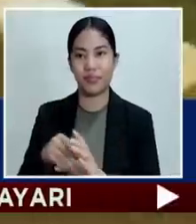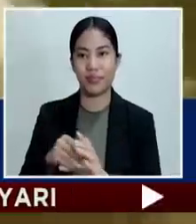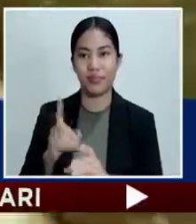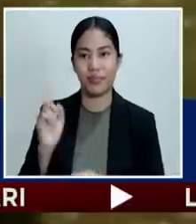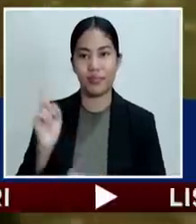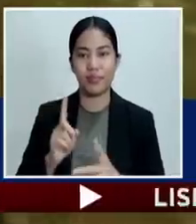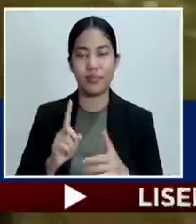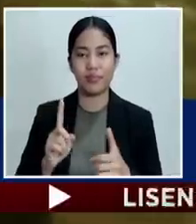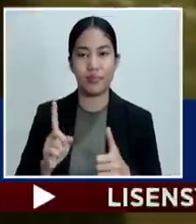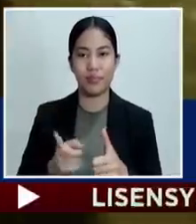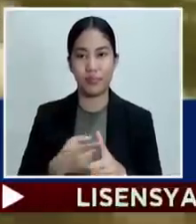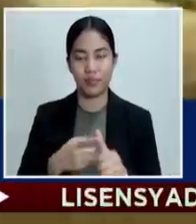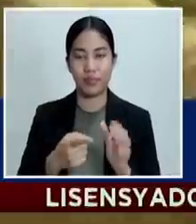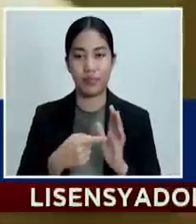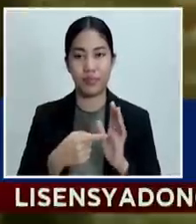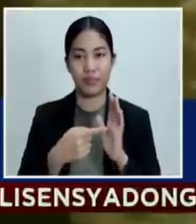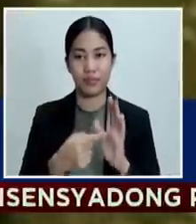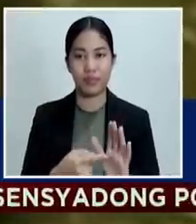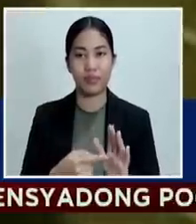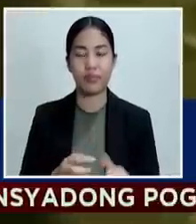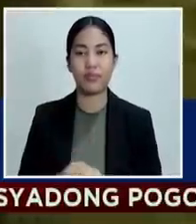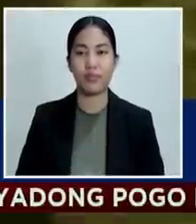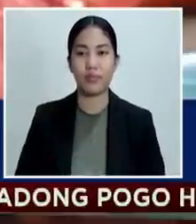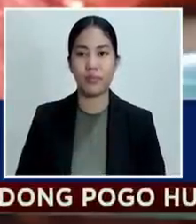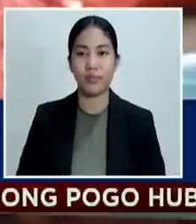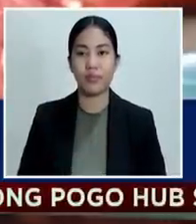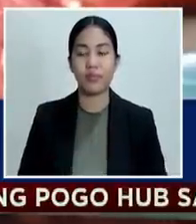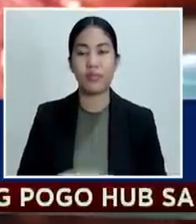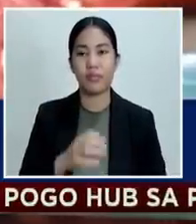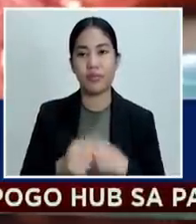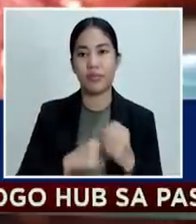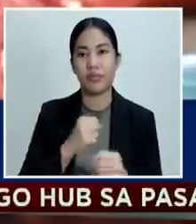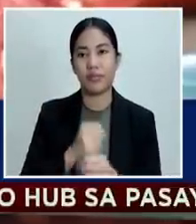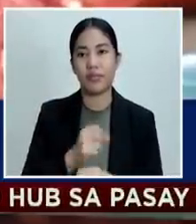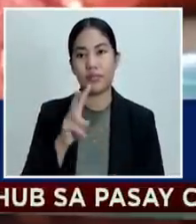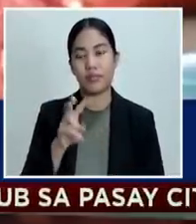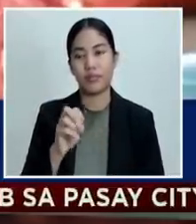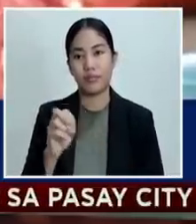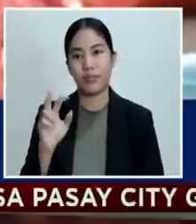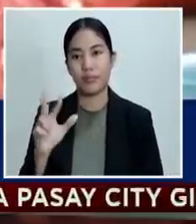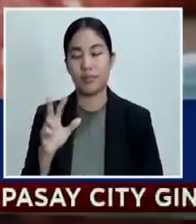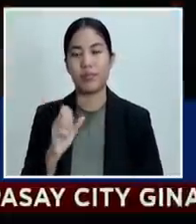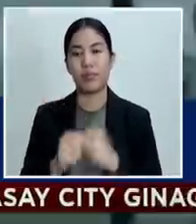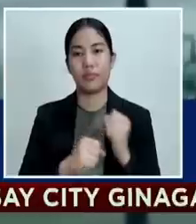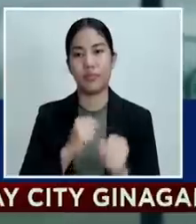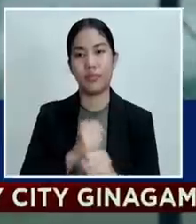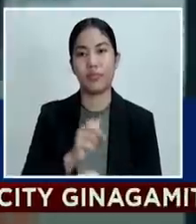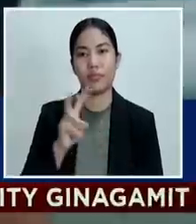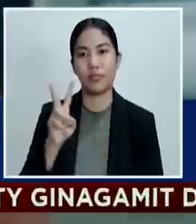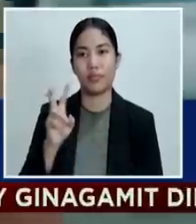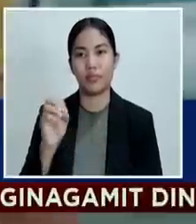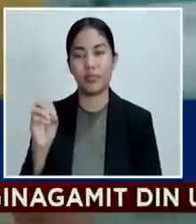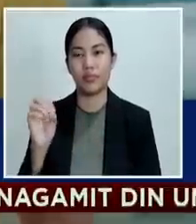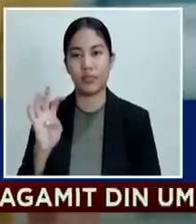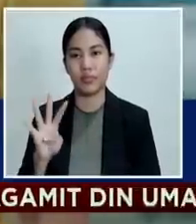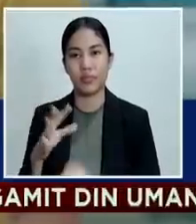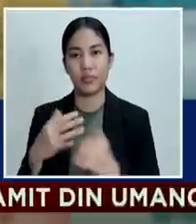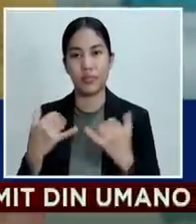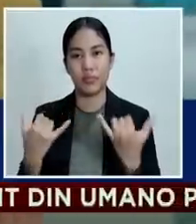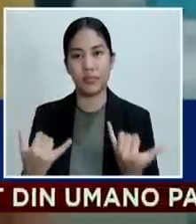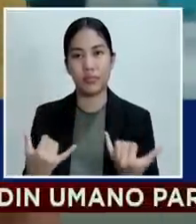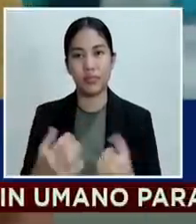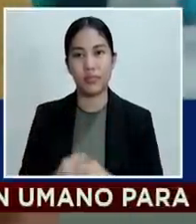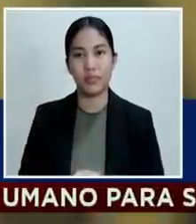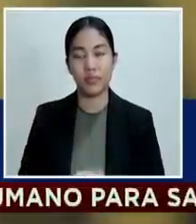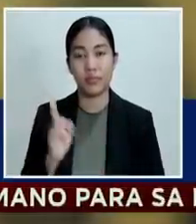lumabas, ang Sana'y Wala Nang Wakas noong 2003 at Marina noong 2004. Ngayon, pinangungunahan